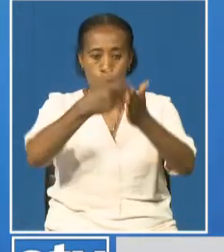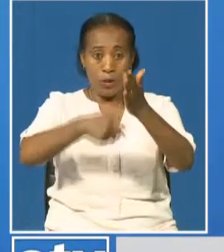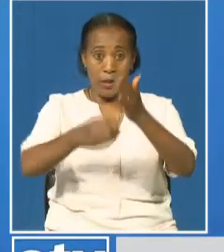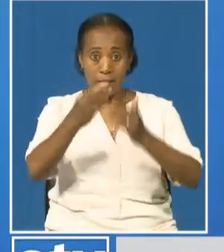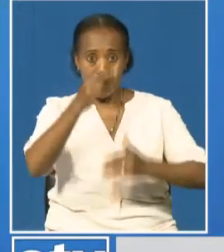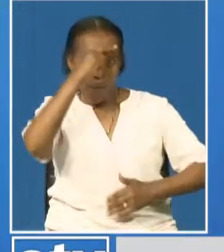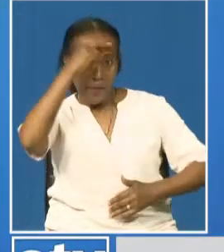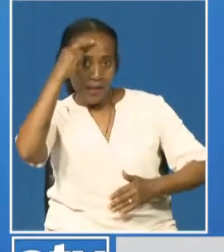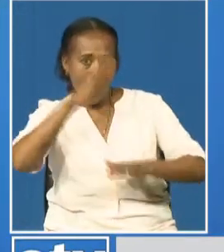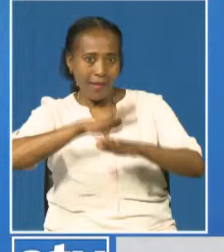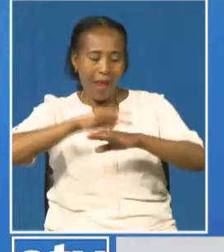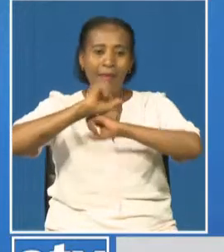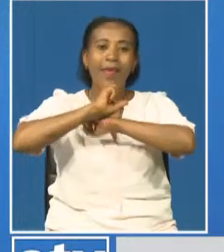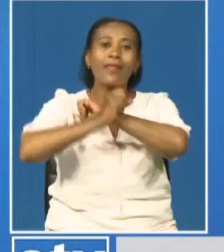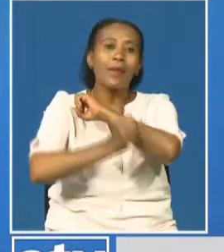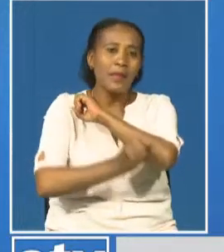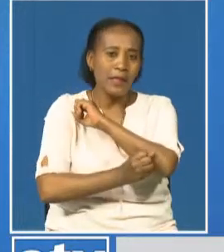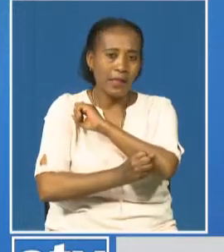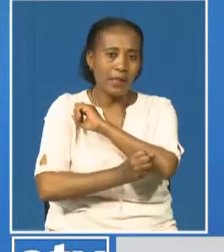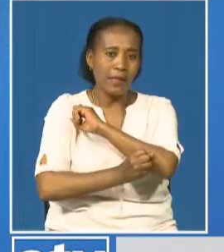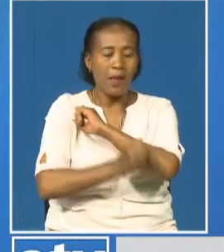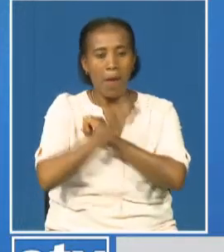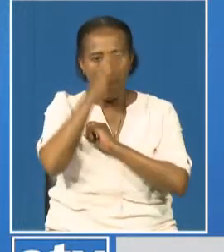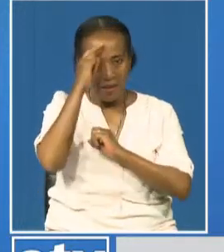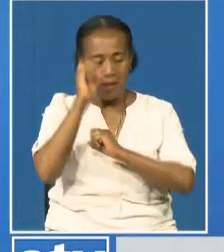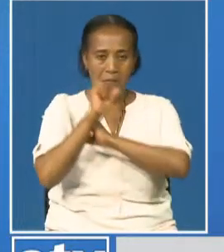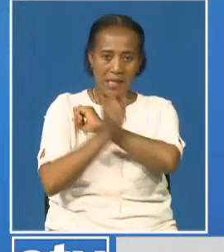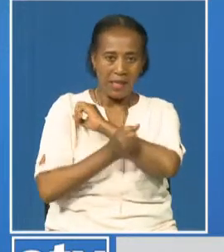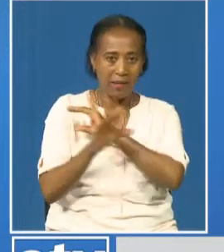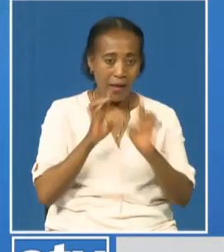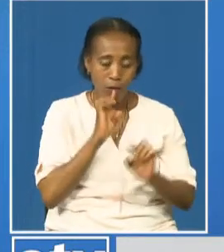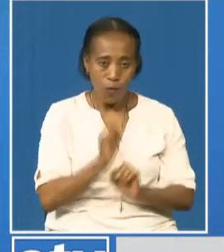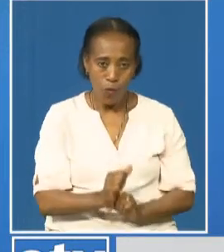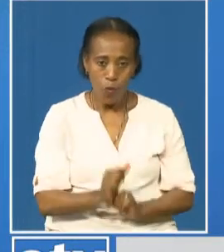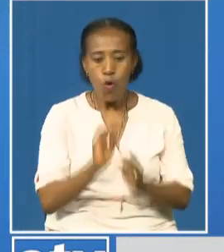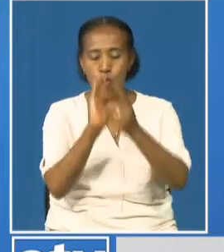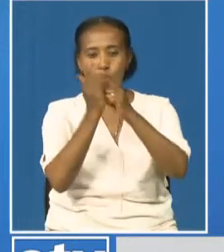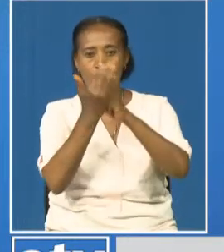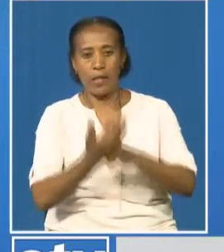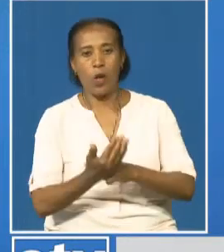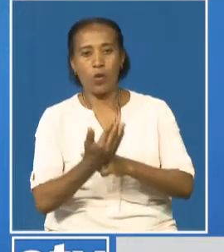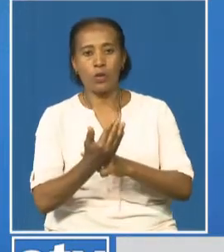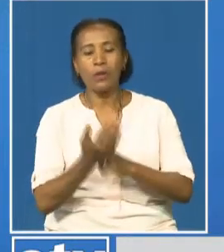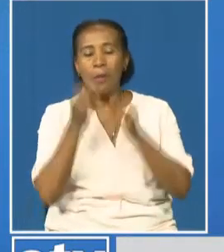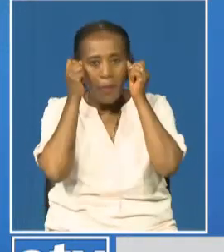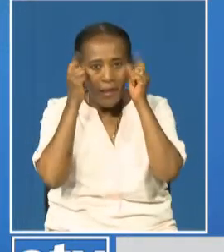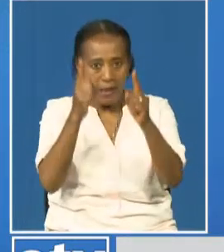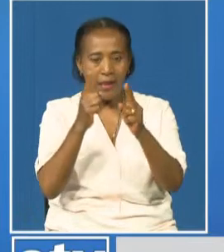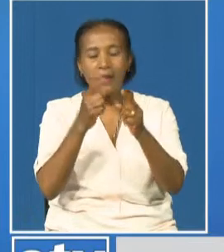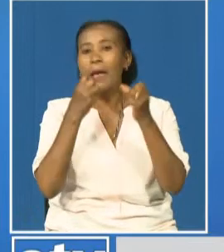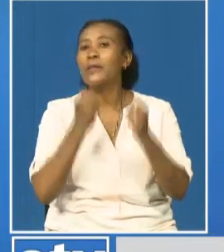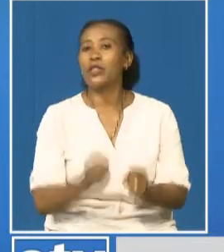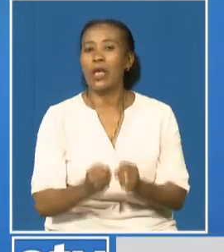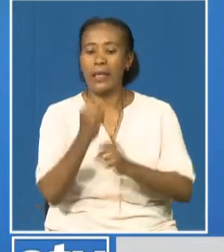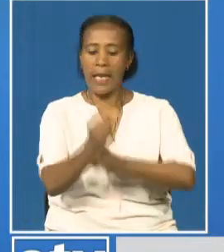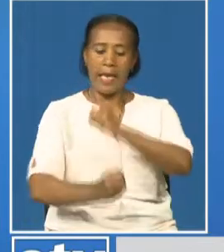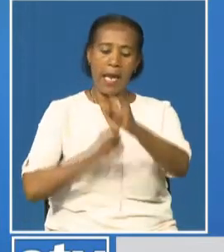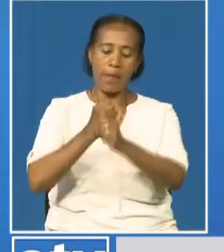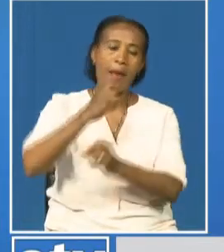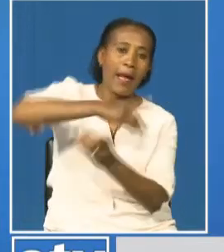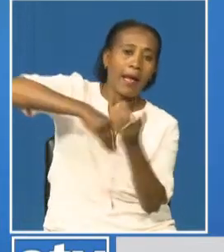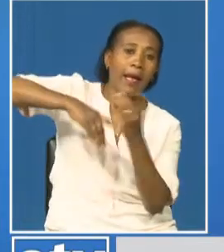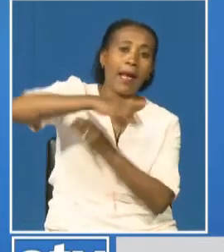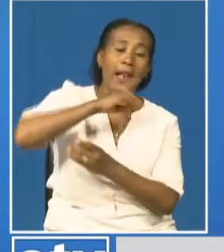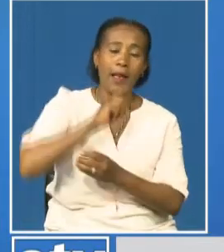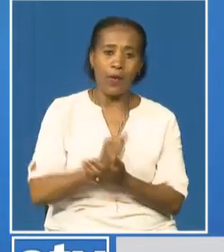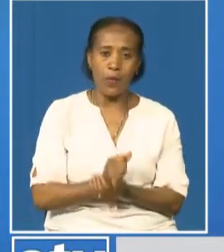በውጤትና ምክንያት ላይ የተመሰረተ አመክንዮን መሰረት አድርጎ ሁኔታዎችን መረዳት የሚቻልበት የእድሜ ክልል ነው።